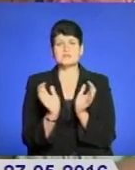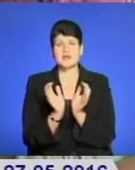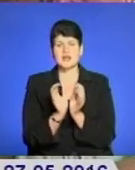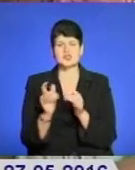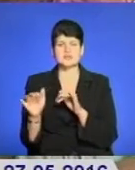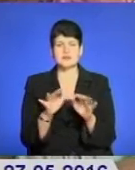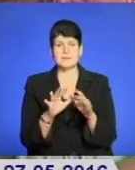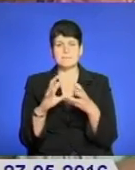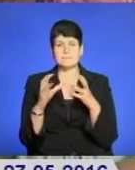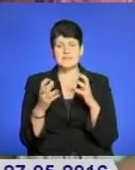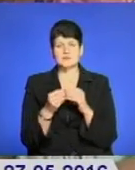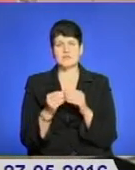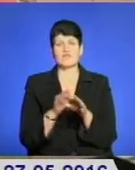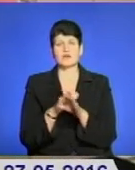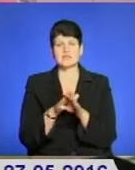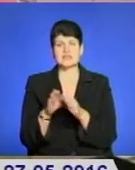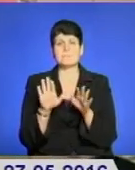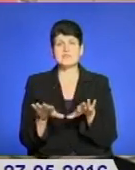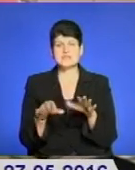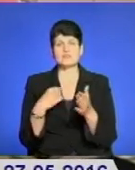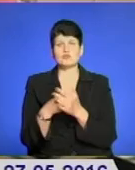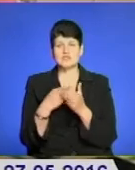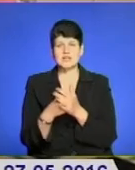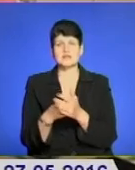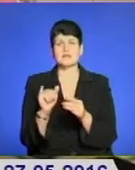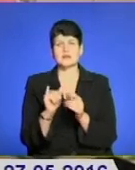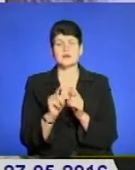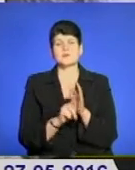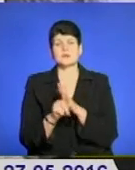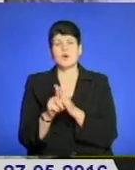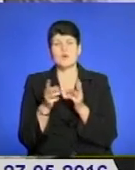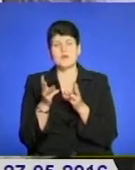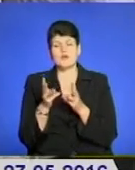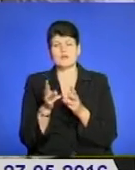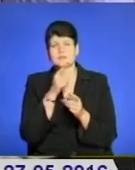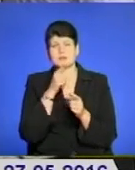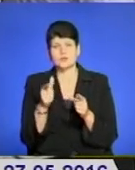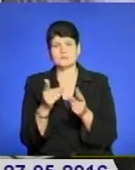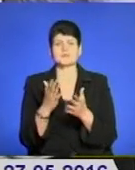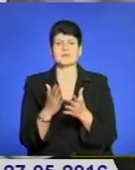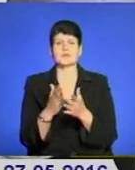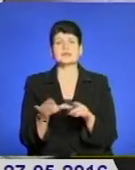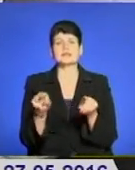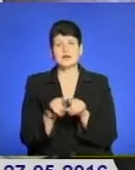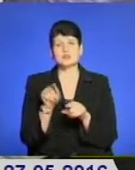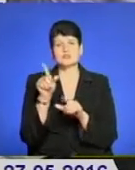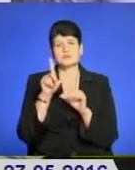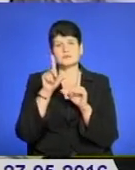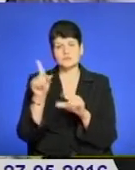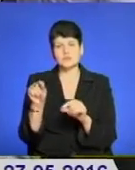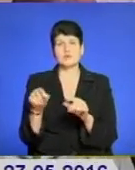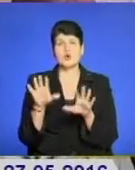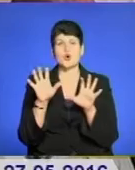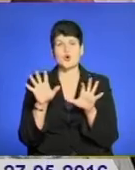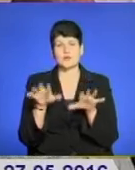підсумки виконання місцевих бюджетів та проходження опалювального сезону. З робочим візитом в районі перебував і голова облдержадміністрації Степан